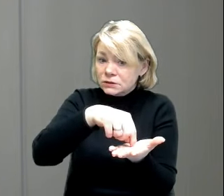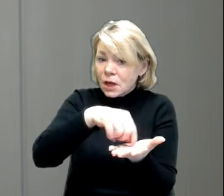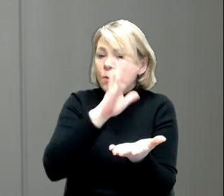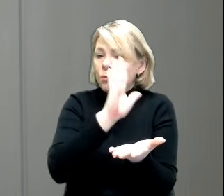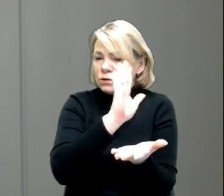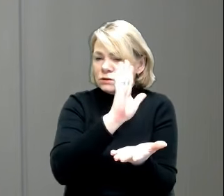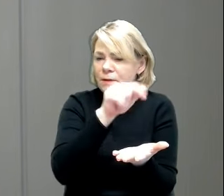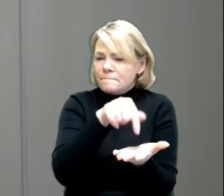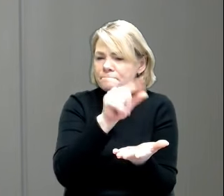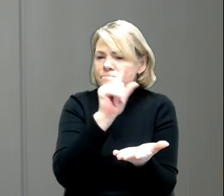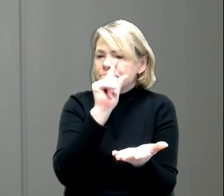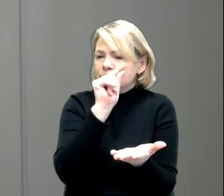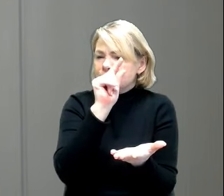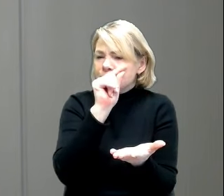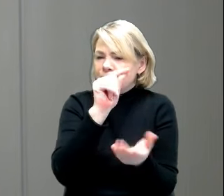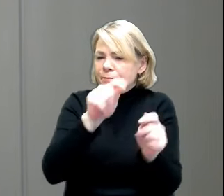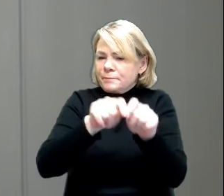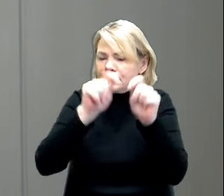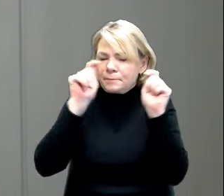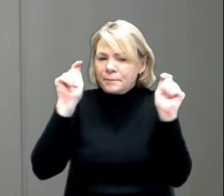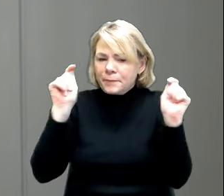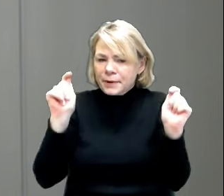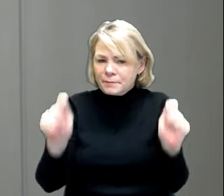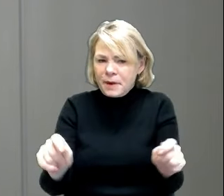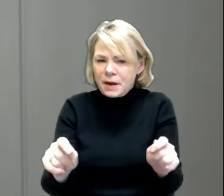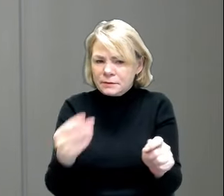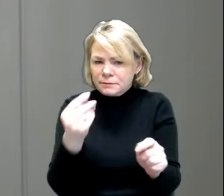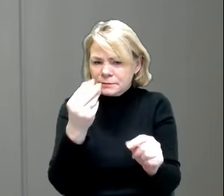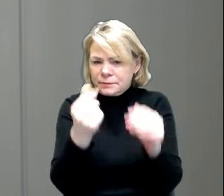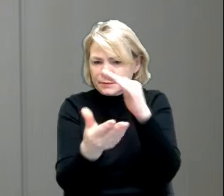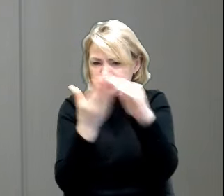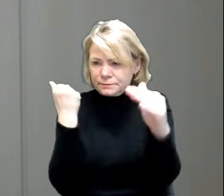išieškojimą iš viešosios įstaigos plaukimas